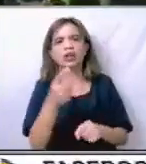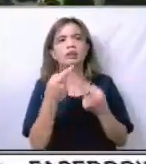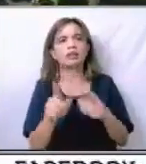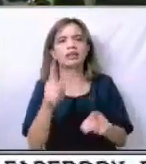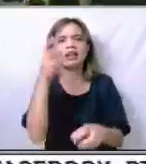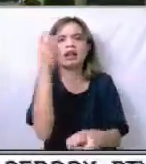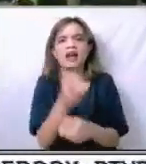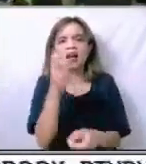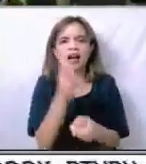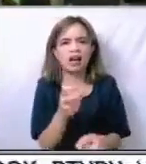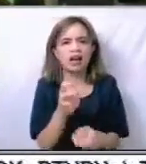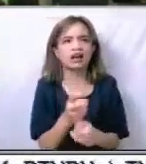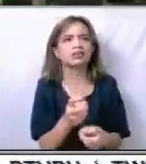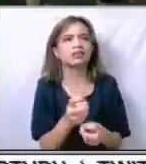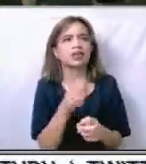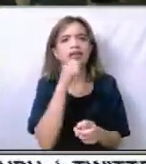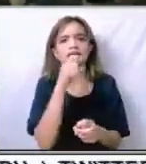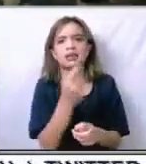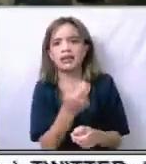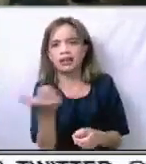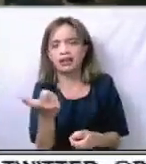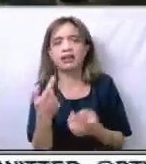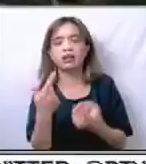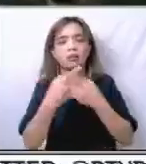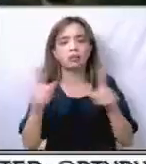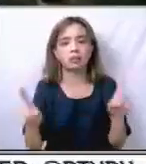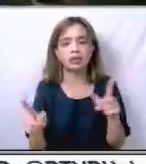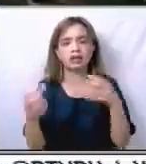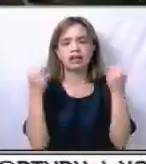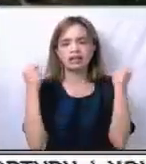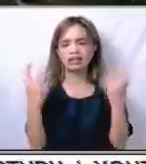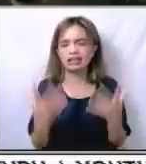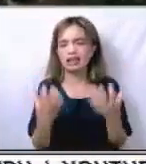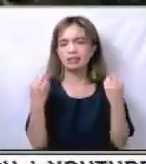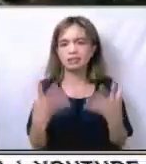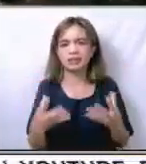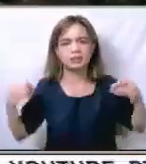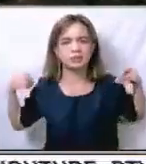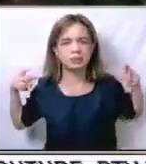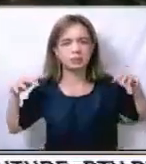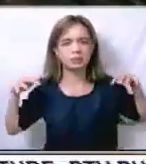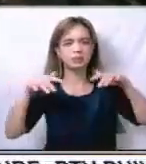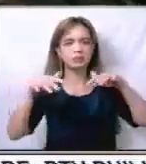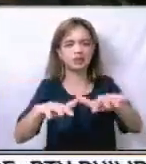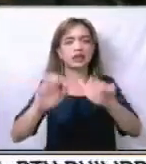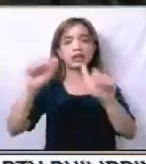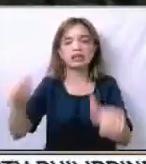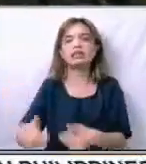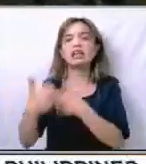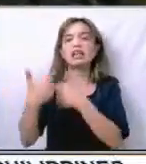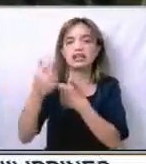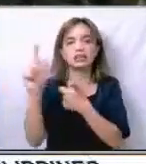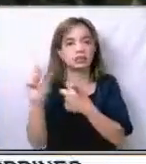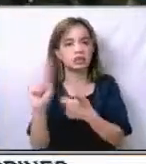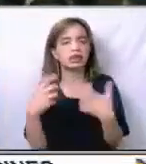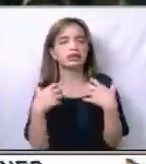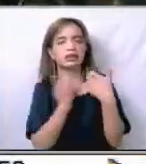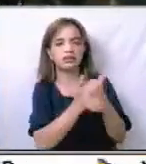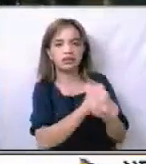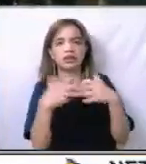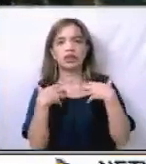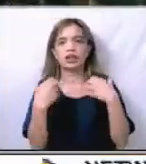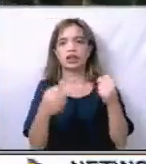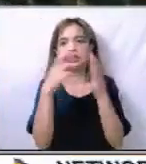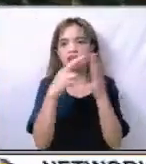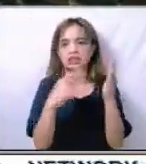sa gitna ng pandemya. Pero dahil sa dami ng tao, hamon ang pagpapatupad ng health protocol. Kung sa